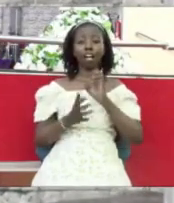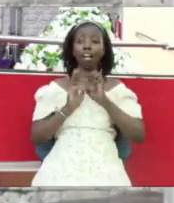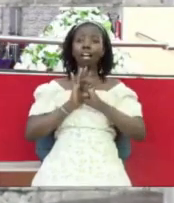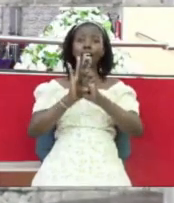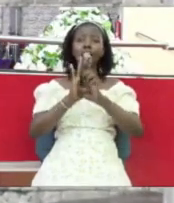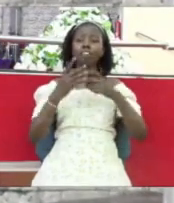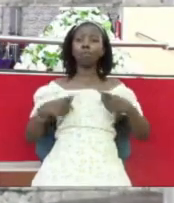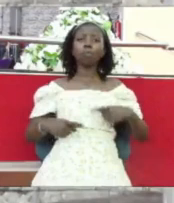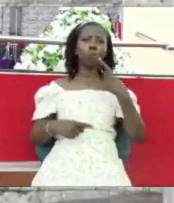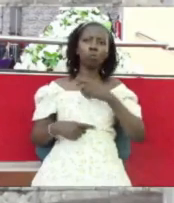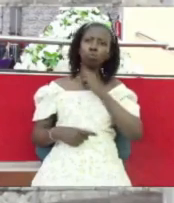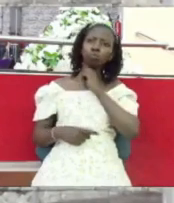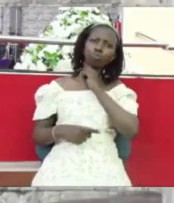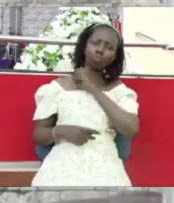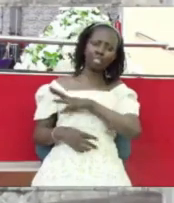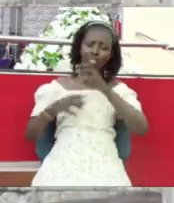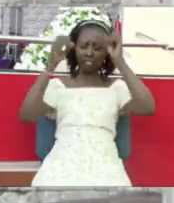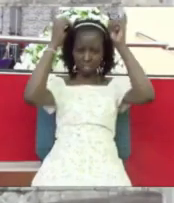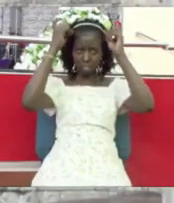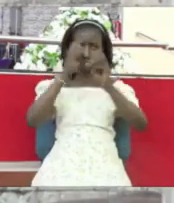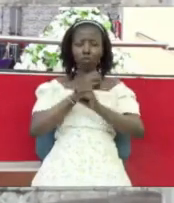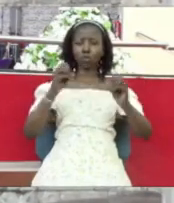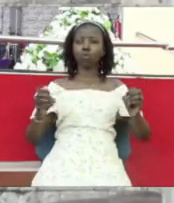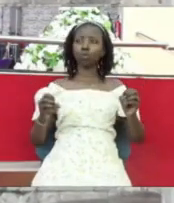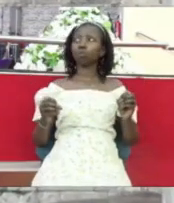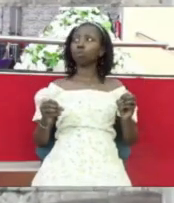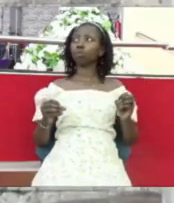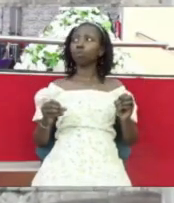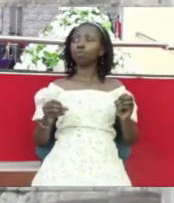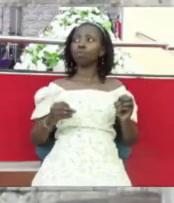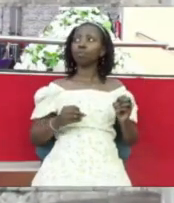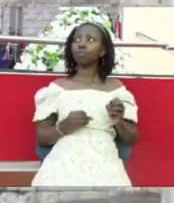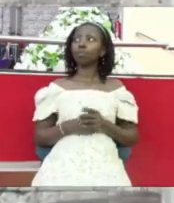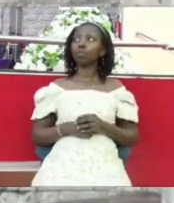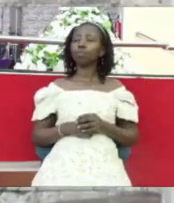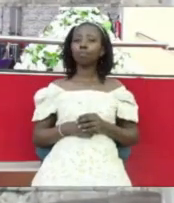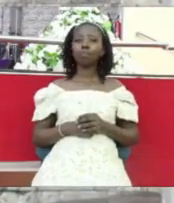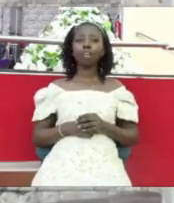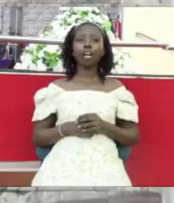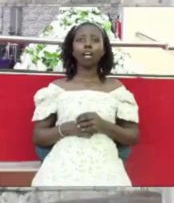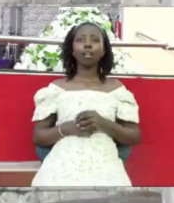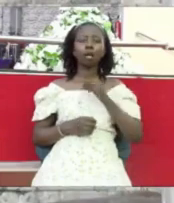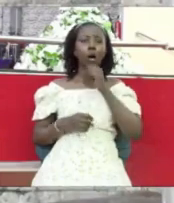didn't abhor evil. Mfano mmoja wa watu ambao hawakuchukia dhambi. Is our brother Lot.